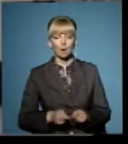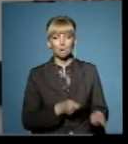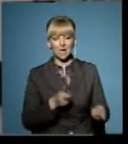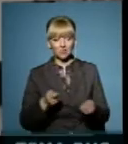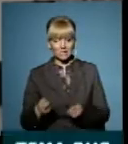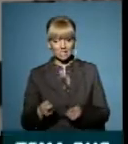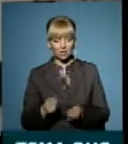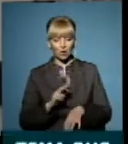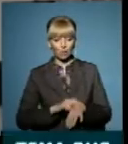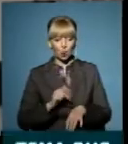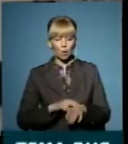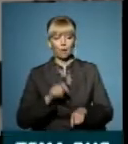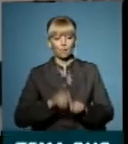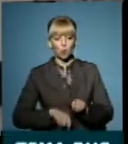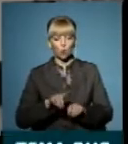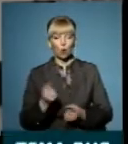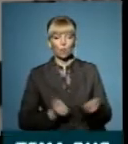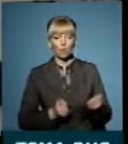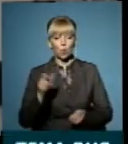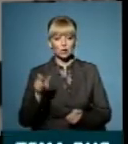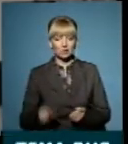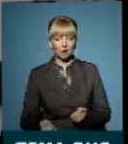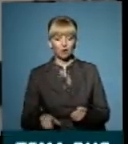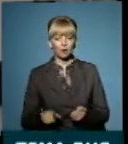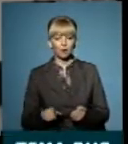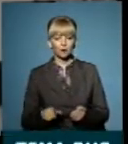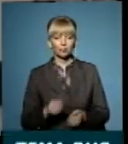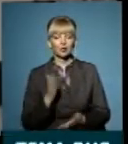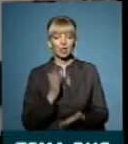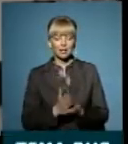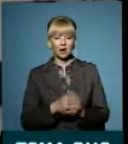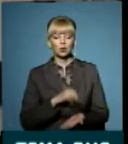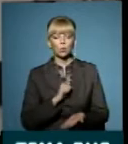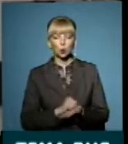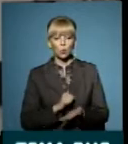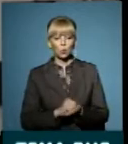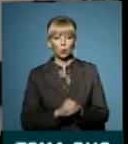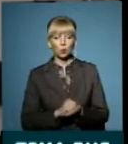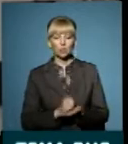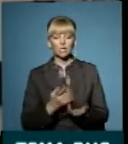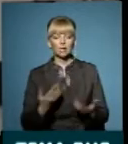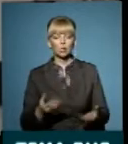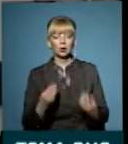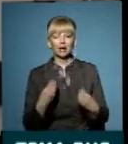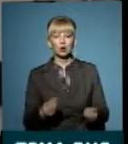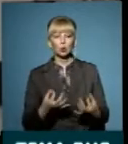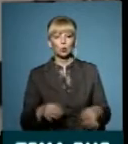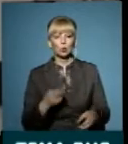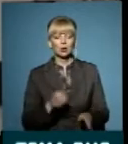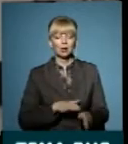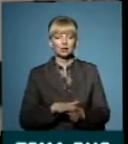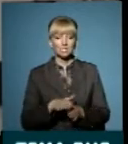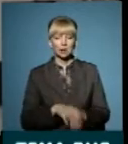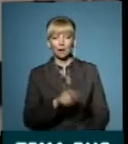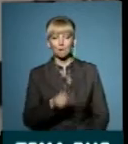перевізників поліцейські перевіряють у водія наявність документів, які дають дозвіл для